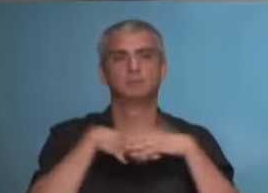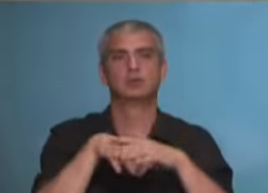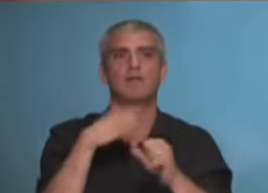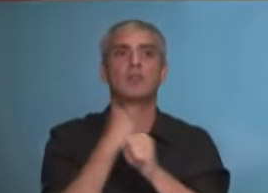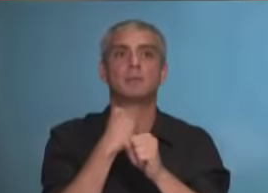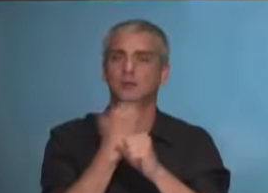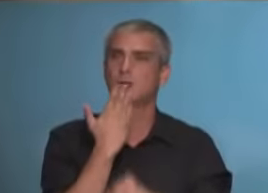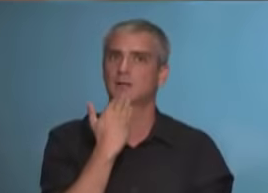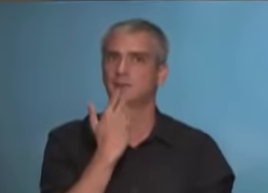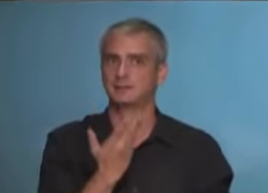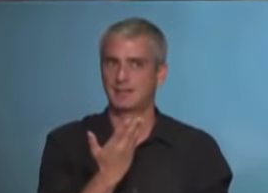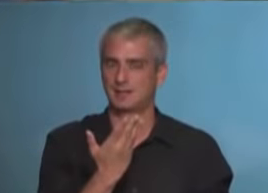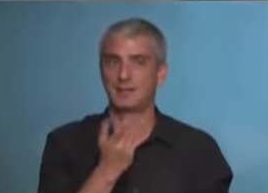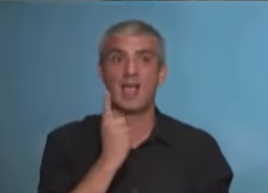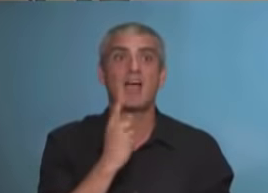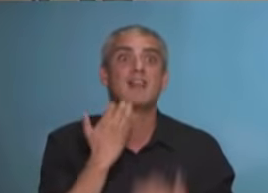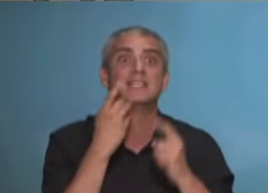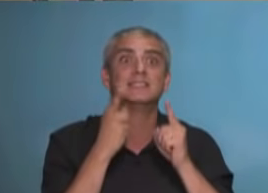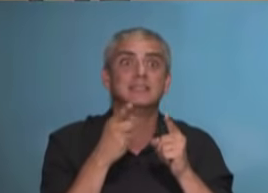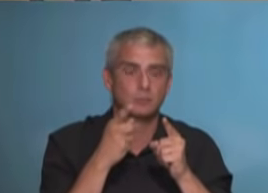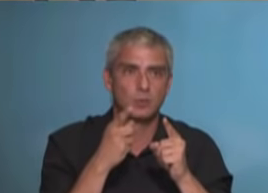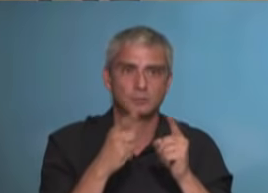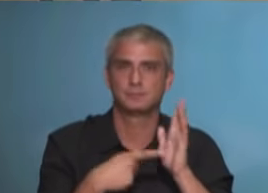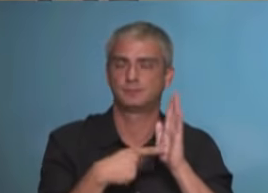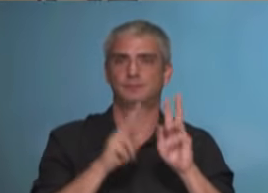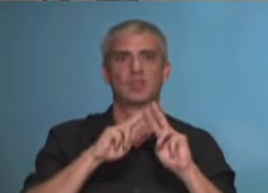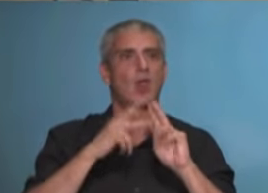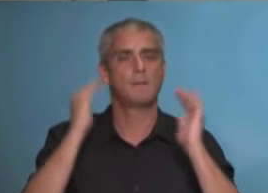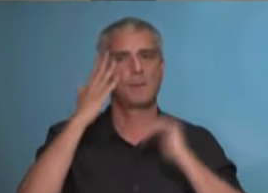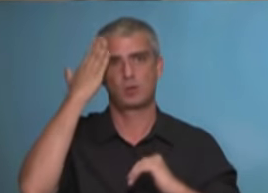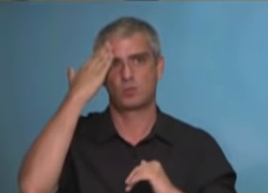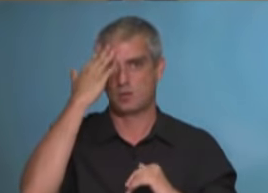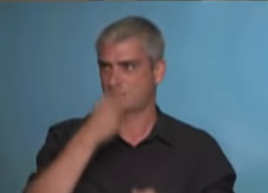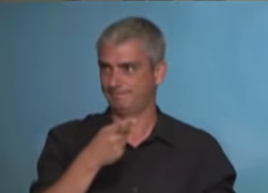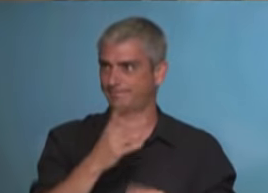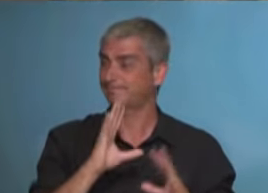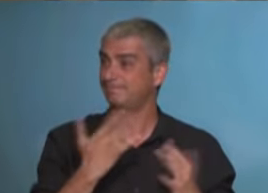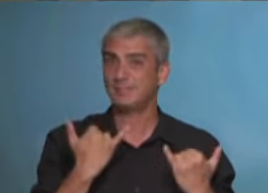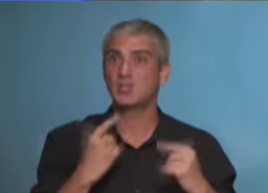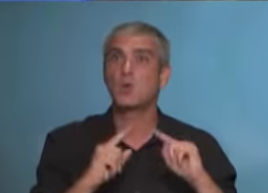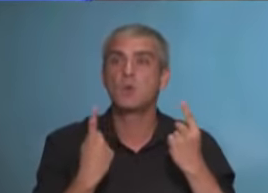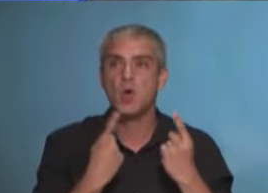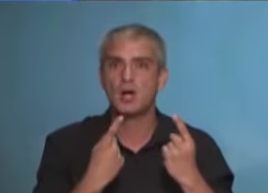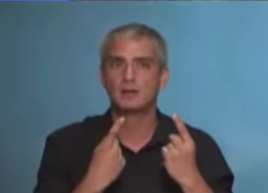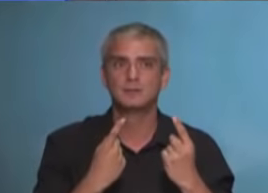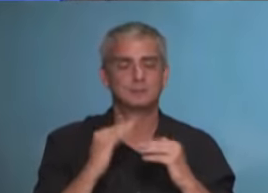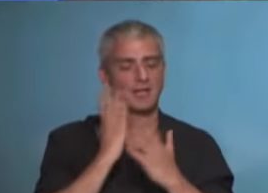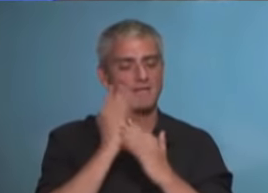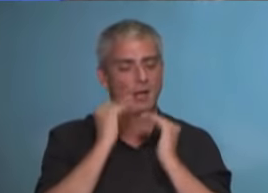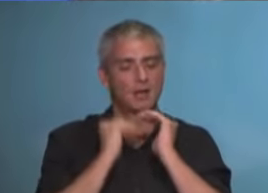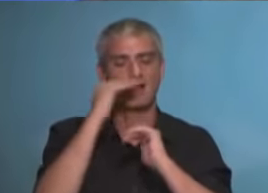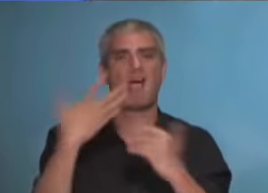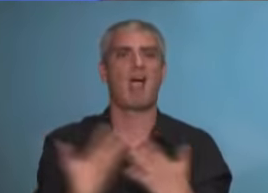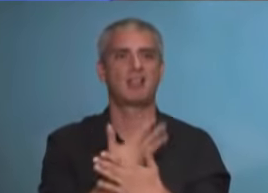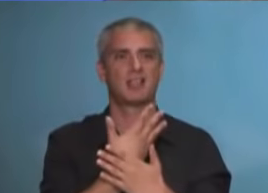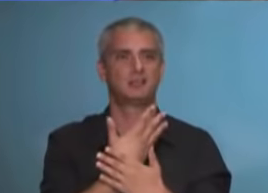התעסוקה הישראלי. אבל הסיפור הבא מגלה את העולם הפחות מוכר. מה שקורה כאן היום זה לבל אחר, זה לבל חדש